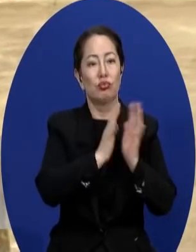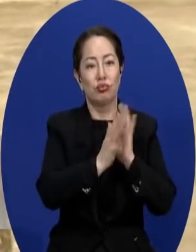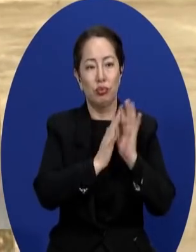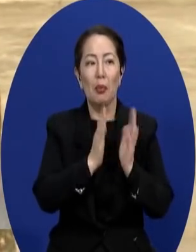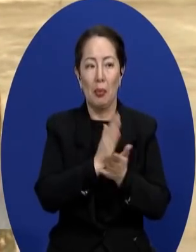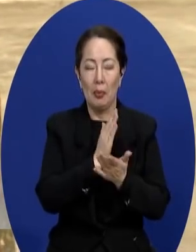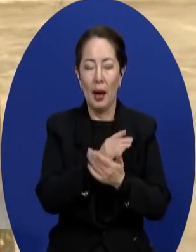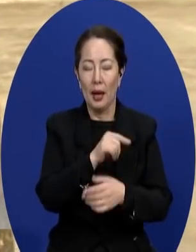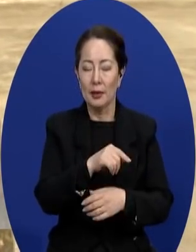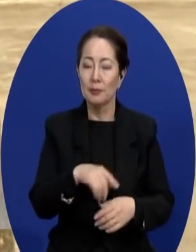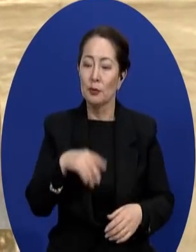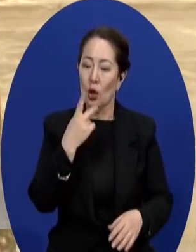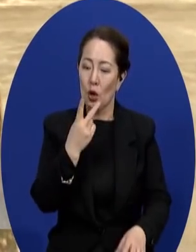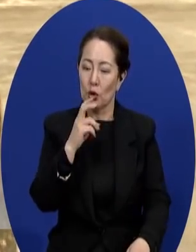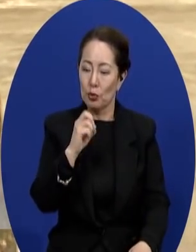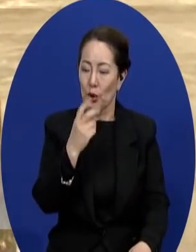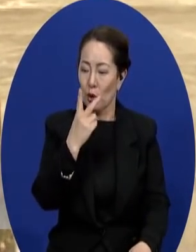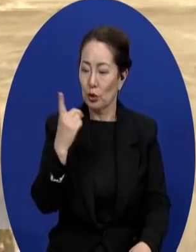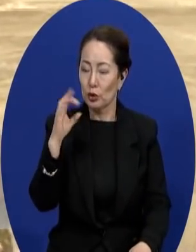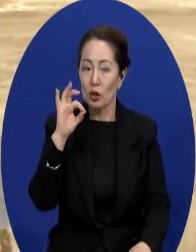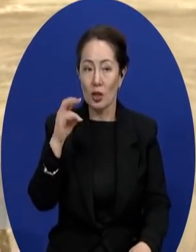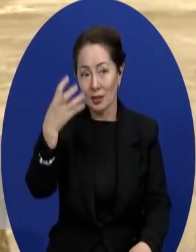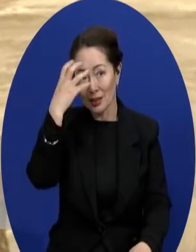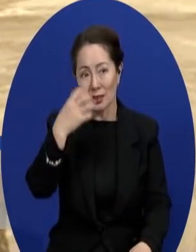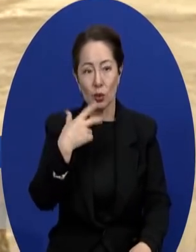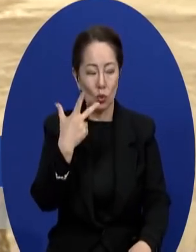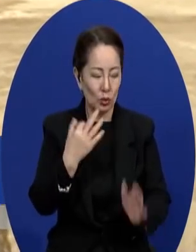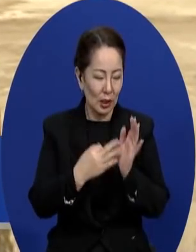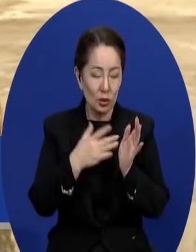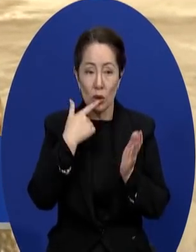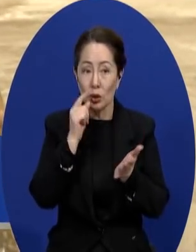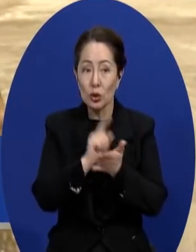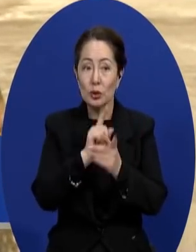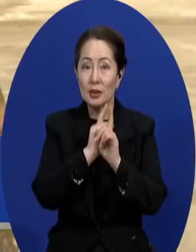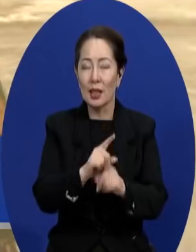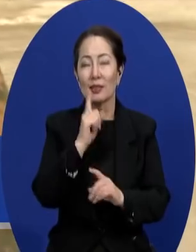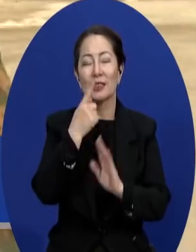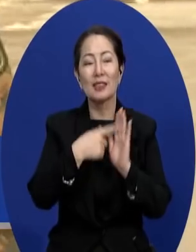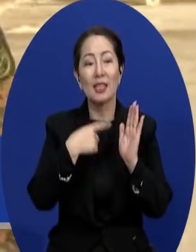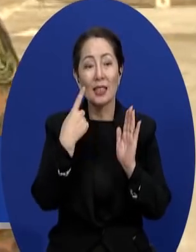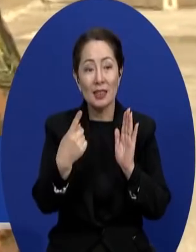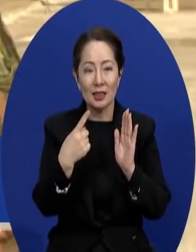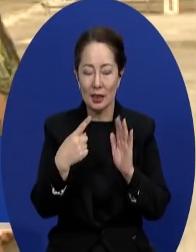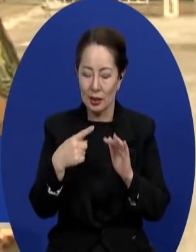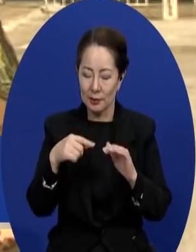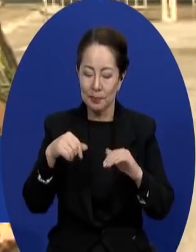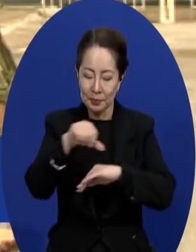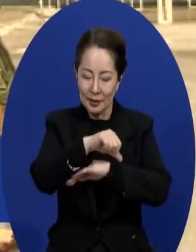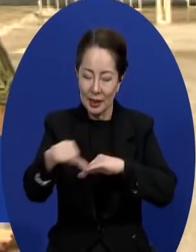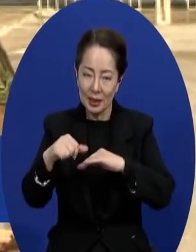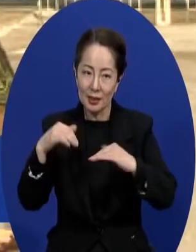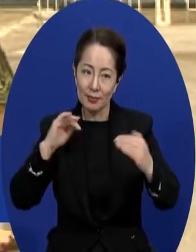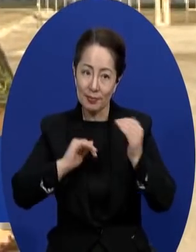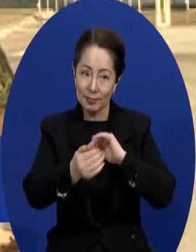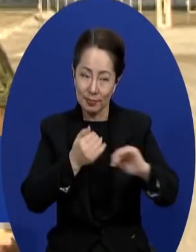2021 оны засгийн газрын 386 дугаар тогтоолоор 1 сарын 1-ээс эхлээд улсын хилээр нэвтрэх зорчигчдын хөдөлгөөнийг хязгаарласан